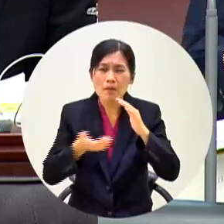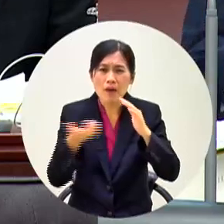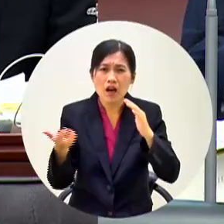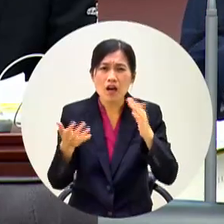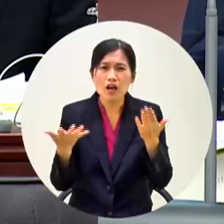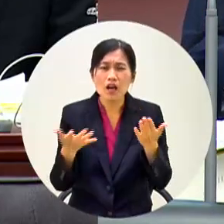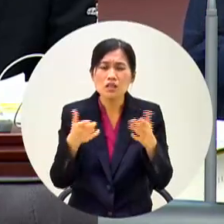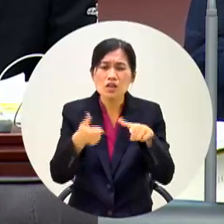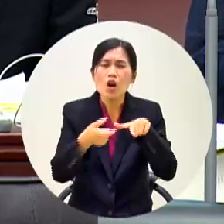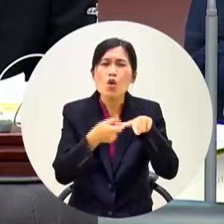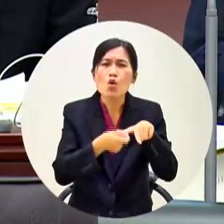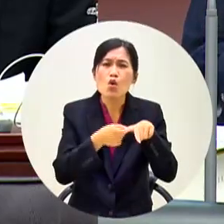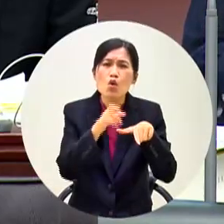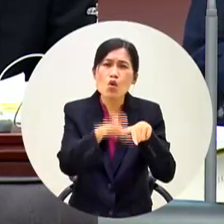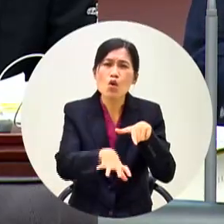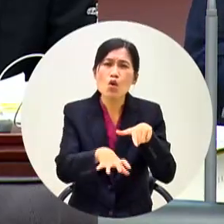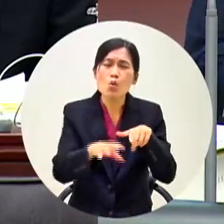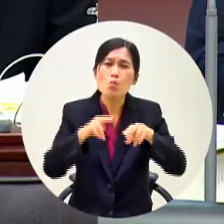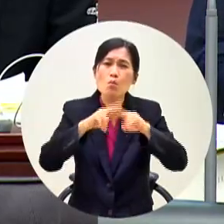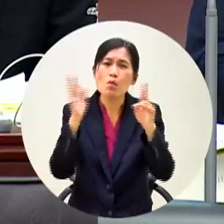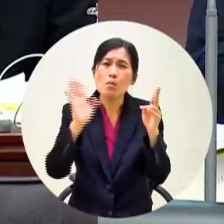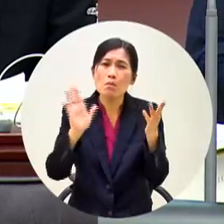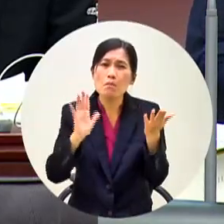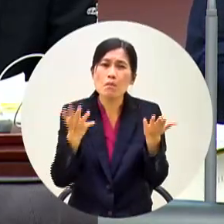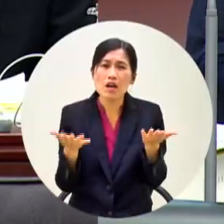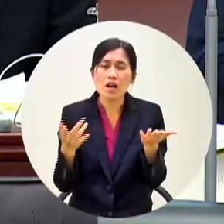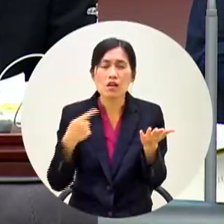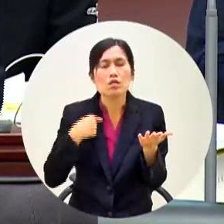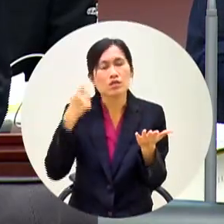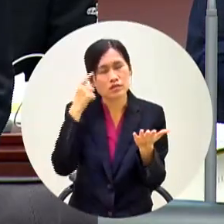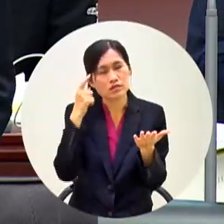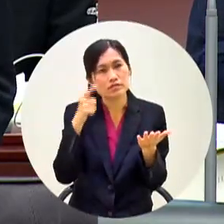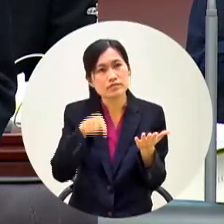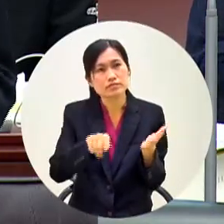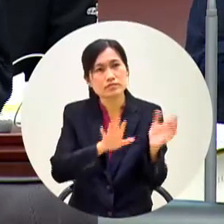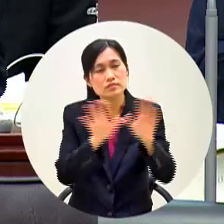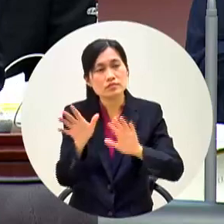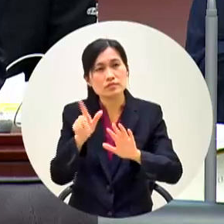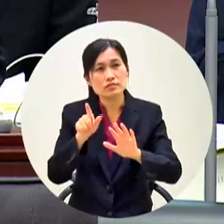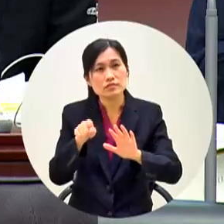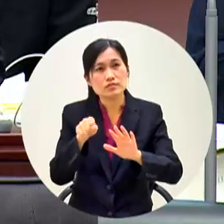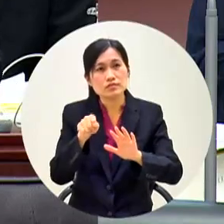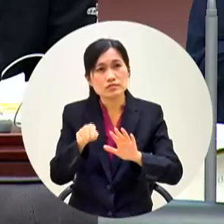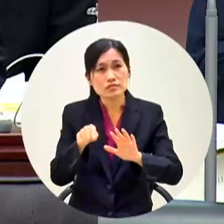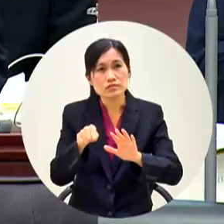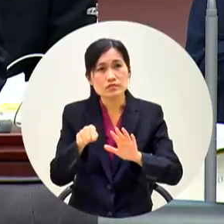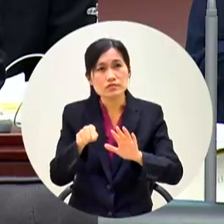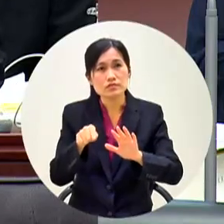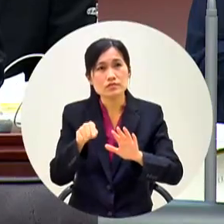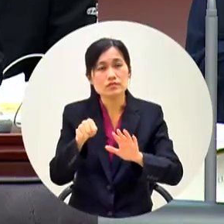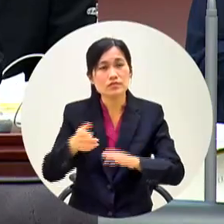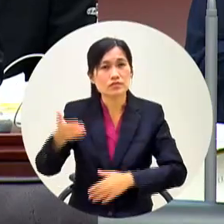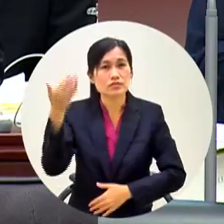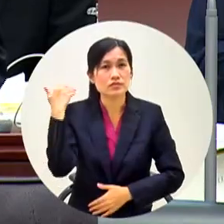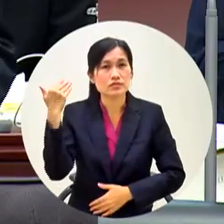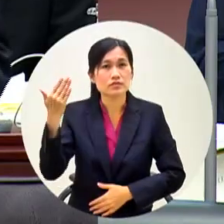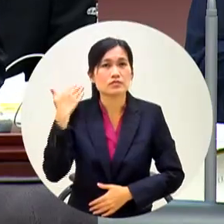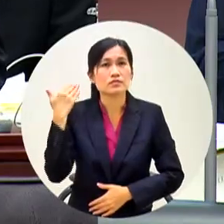长，你觉得合理吗？ 我想这样了哈，议员，这个在上次